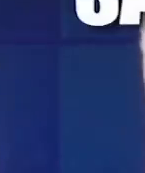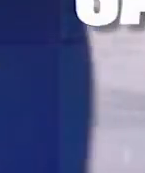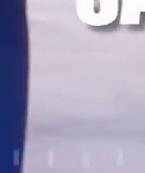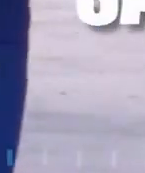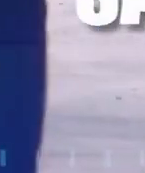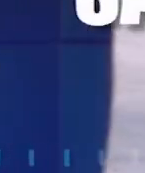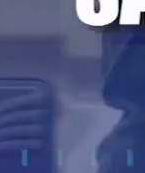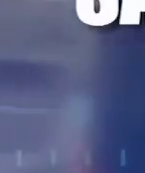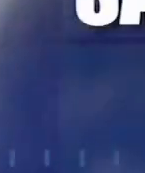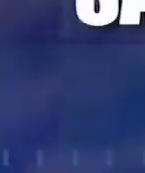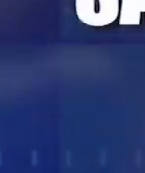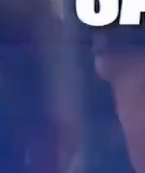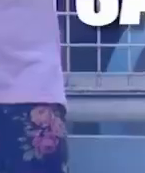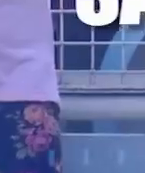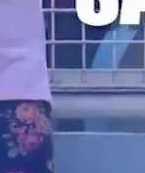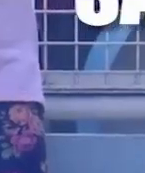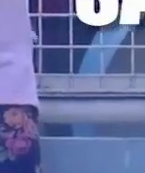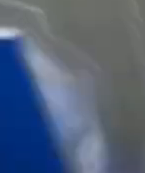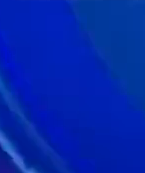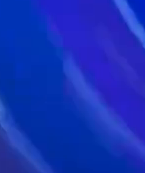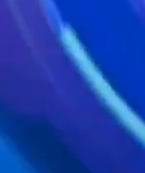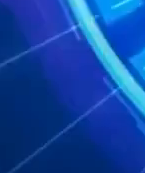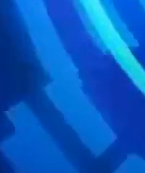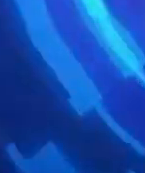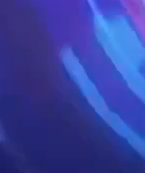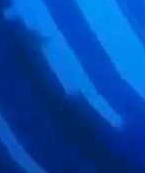sa vaccination centers at mataong lugar sa aling lungsod.